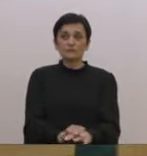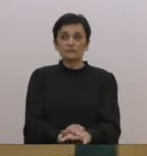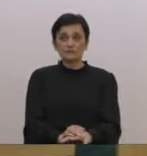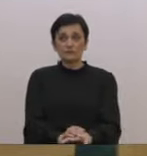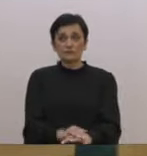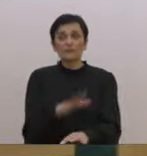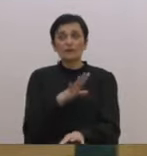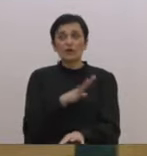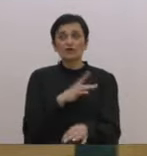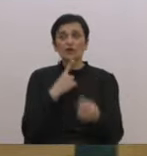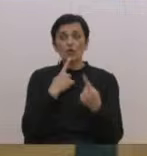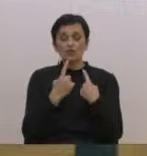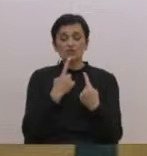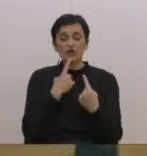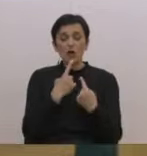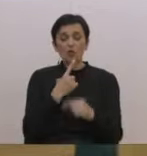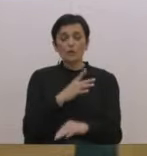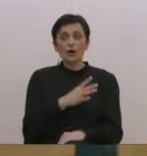აქ იყო საუბარი